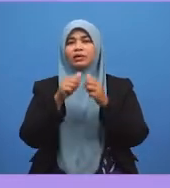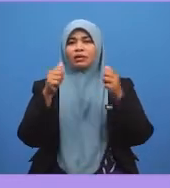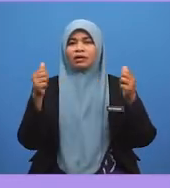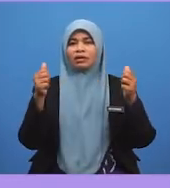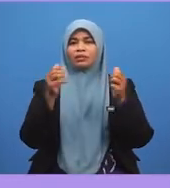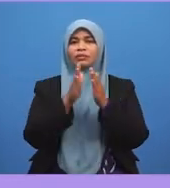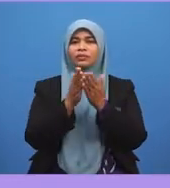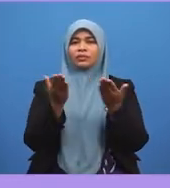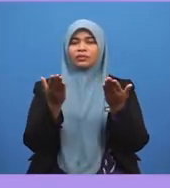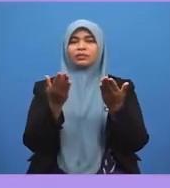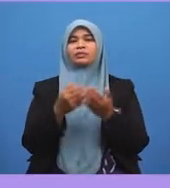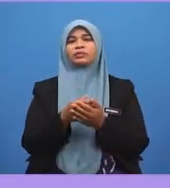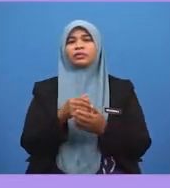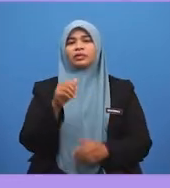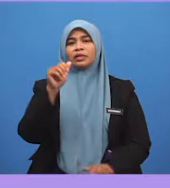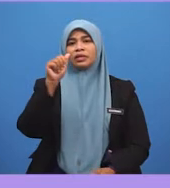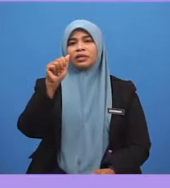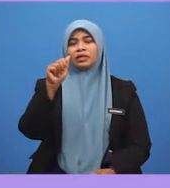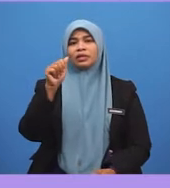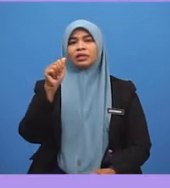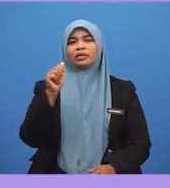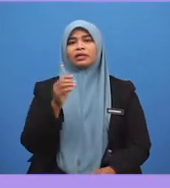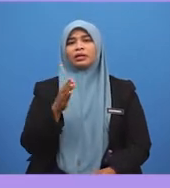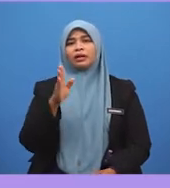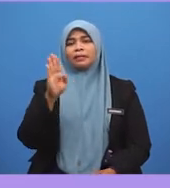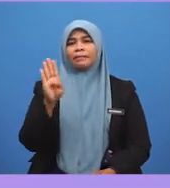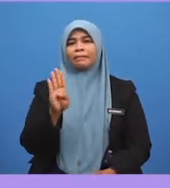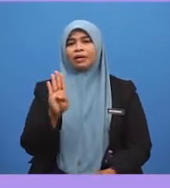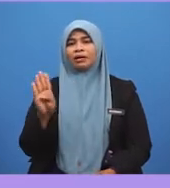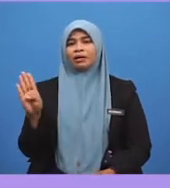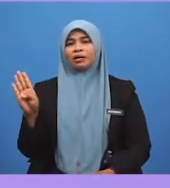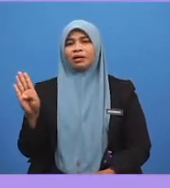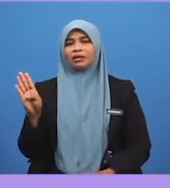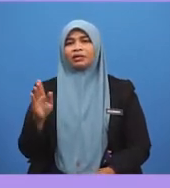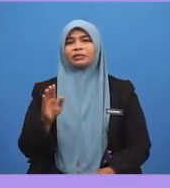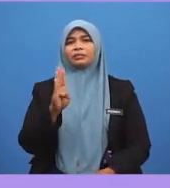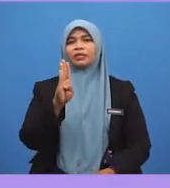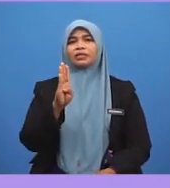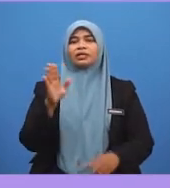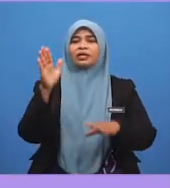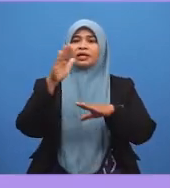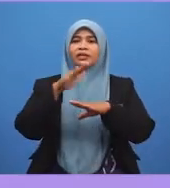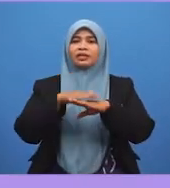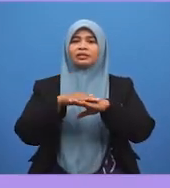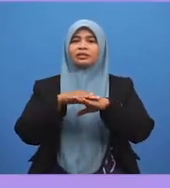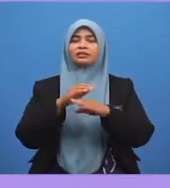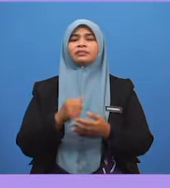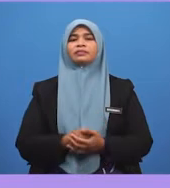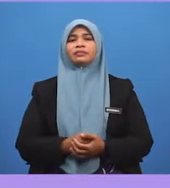buku. A, barat. B, atas.